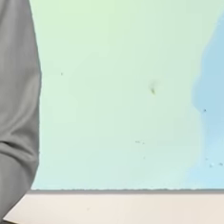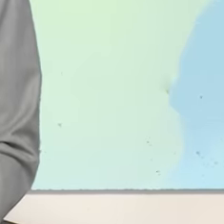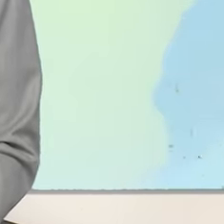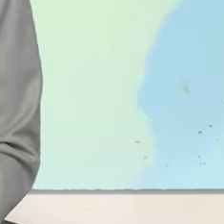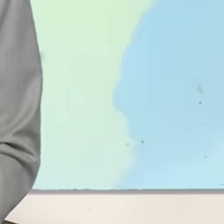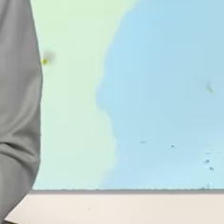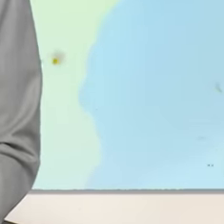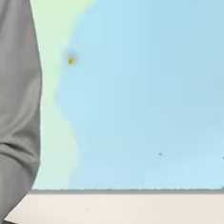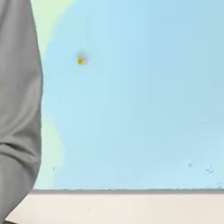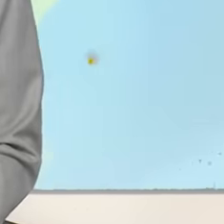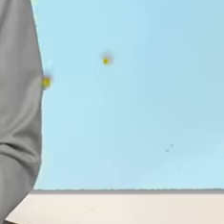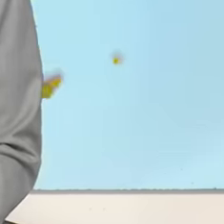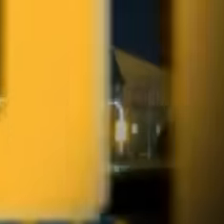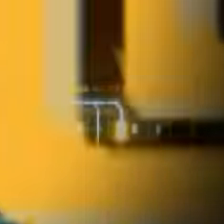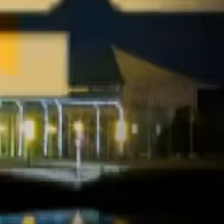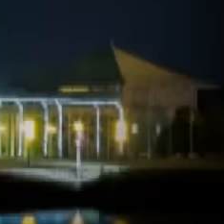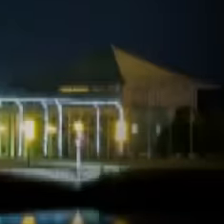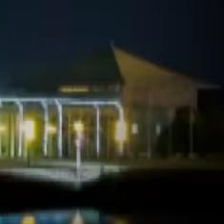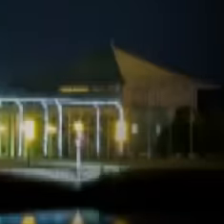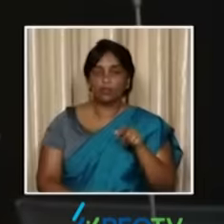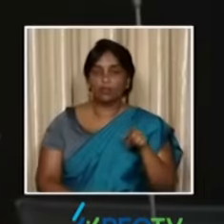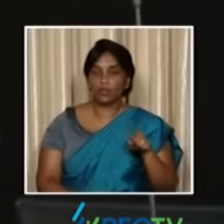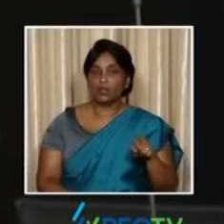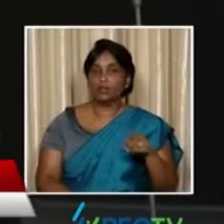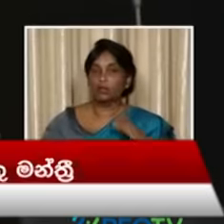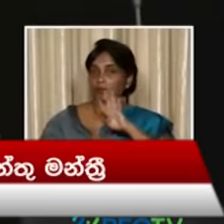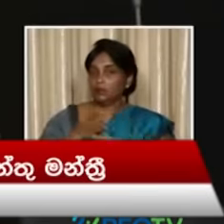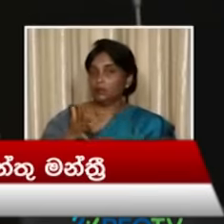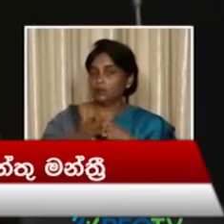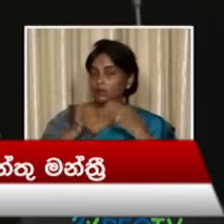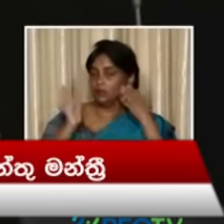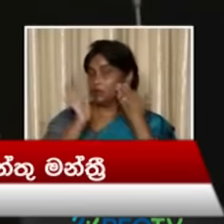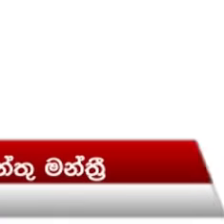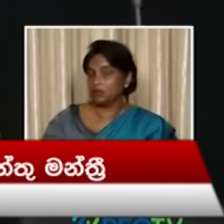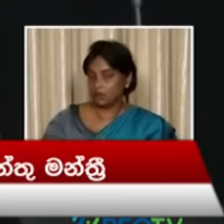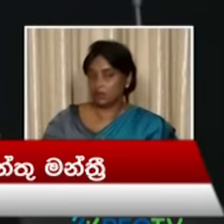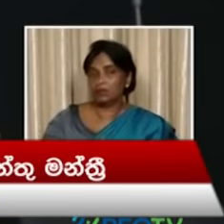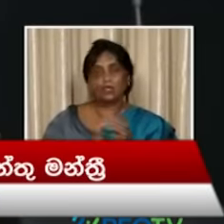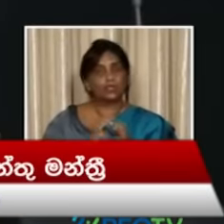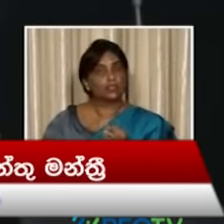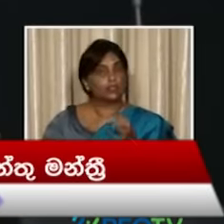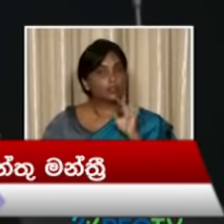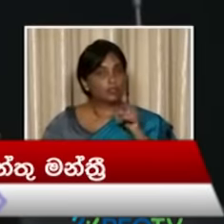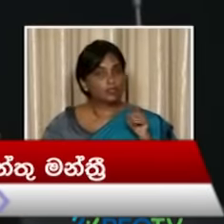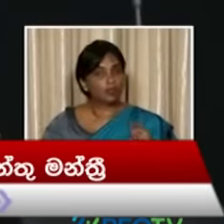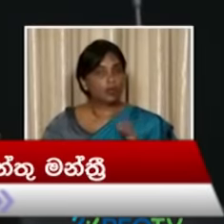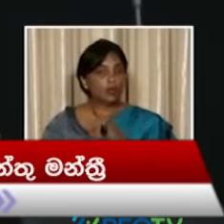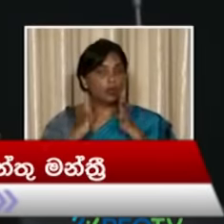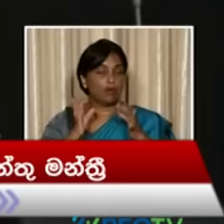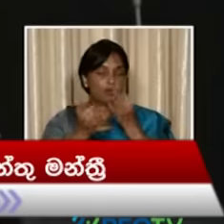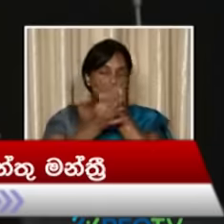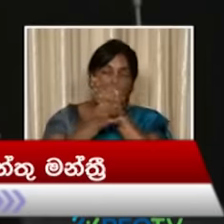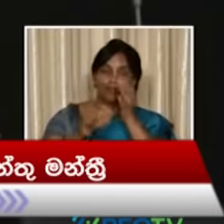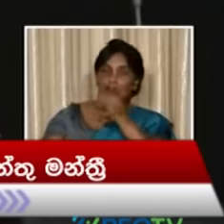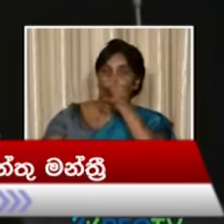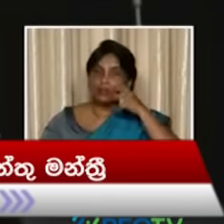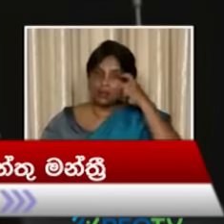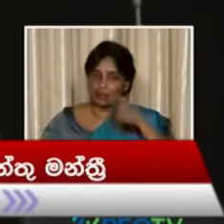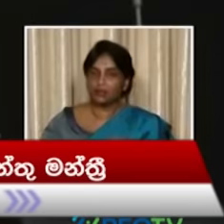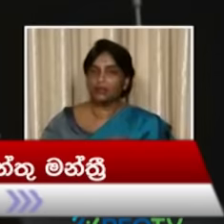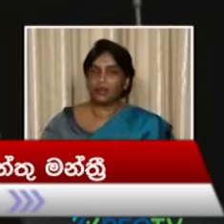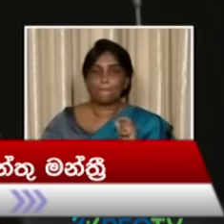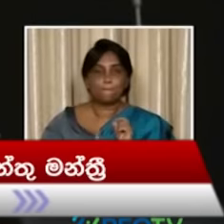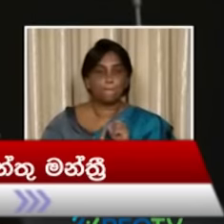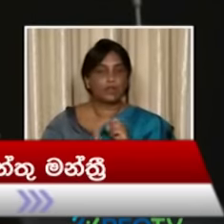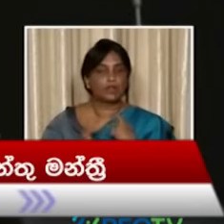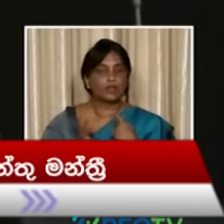පාර්ලිමේන්තුවෙන් ඇසුණු කතා දැන් අයවැය ඉදිරිපත් කරන වෙලාවේදී ජනාධිපතිතුමා ලොකු සුරංගනා ලෝකයකට මෙතන එක් කරන් ගියා.